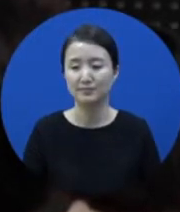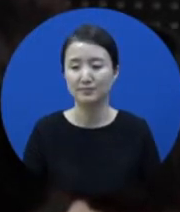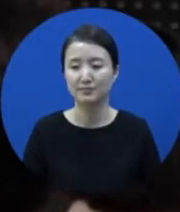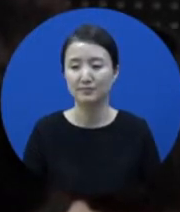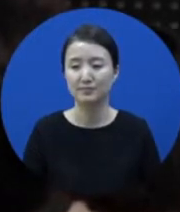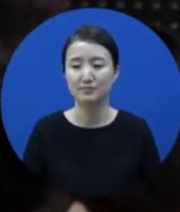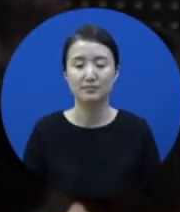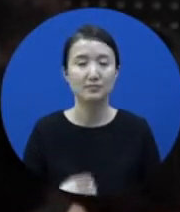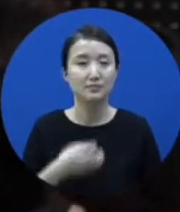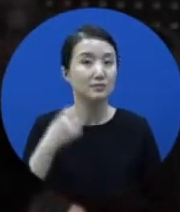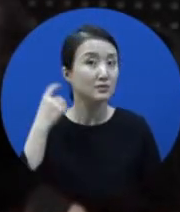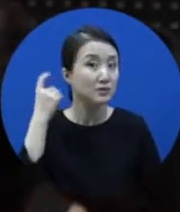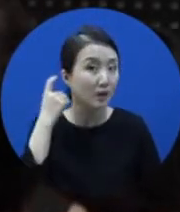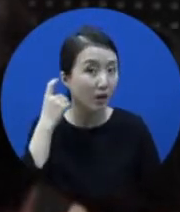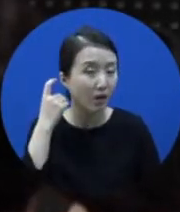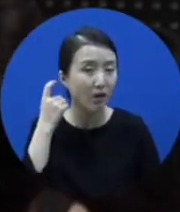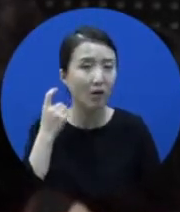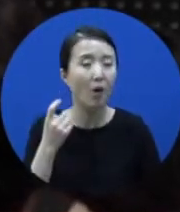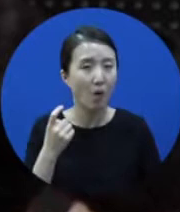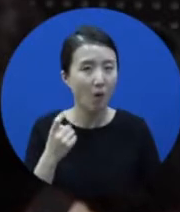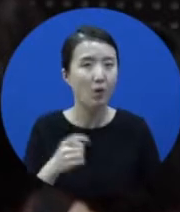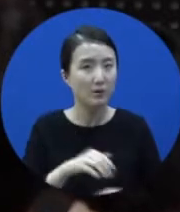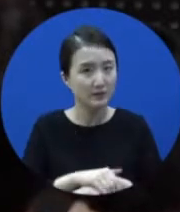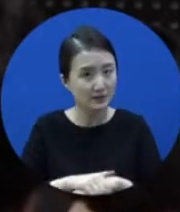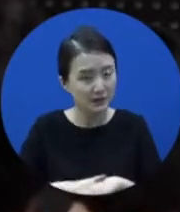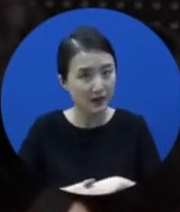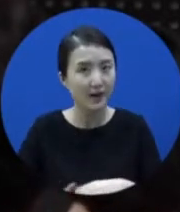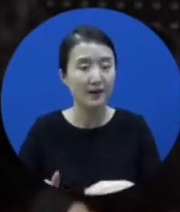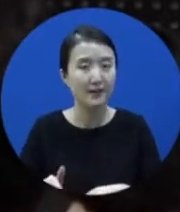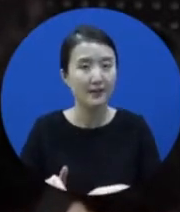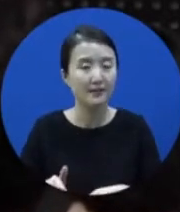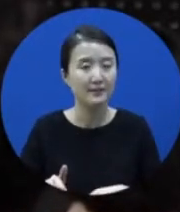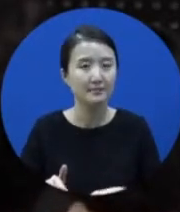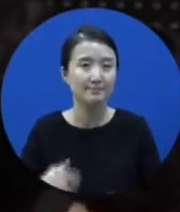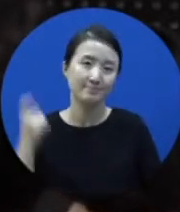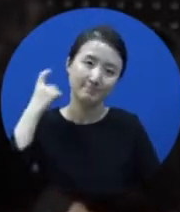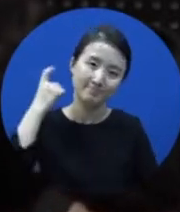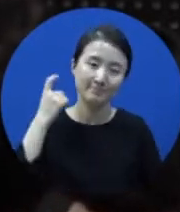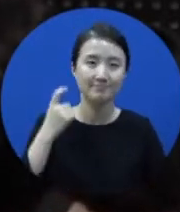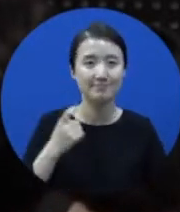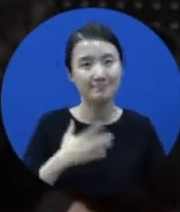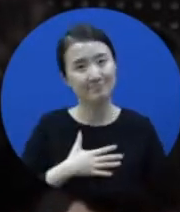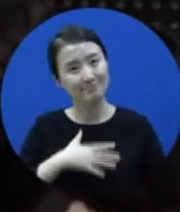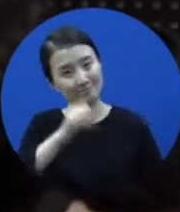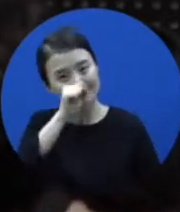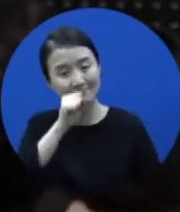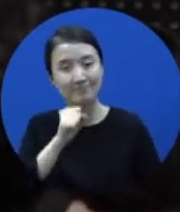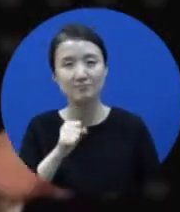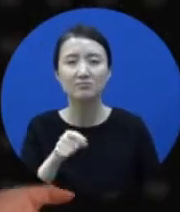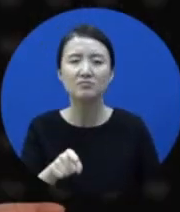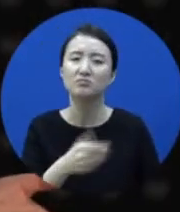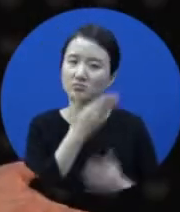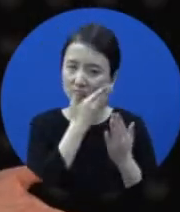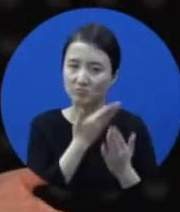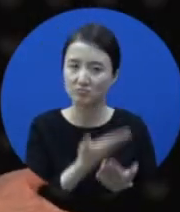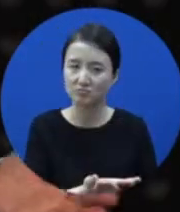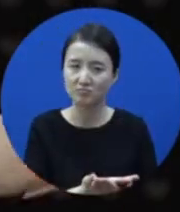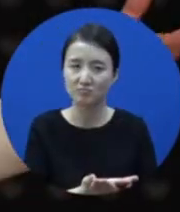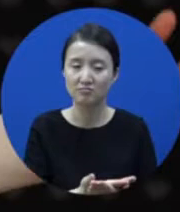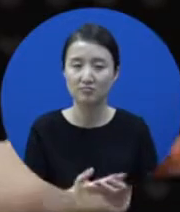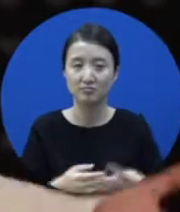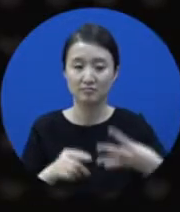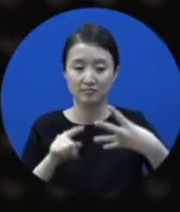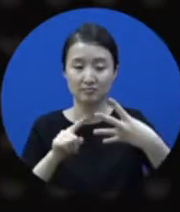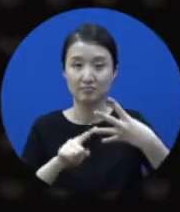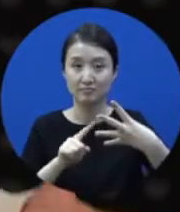듣고 싶은 목소리로 잘 전달하느냐가 가장 중요합니다. 자, 그리고 세 번째가요, 태도예요. 자,